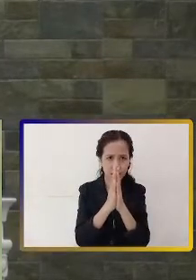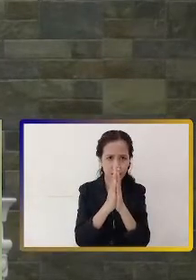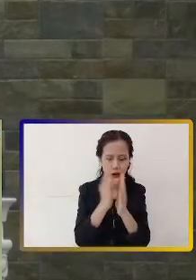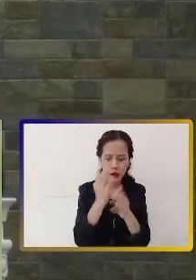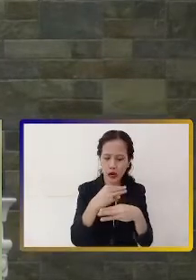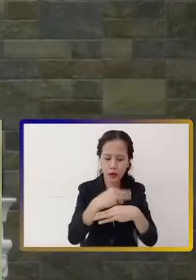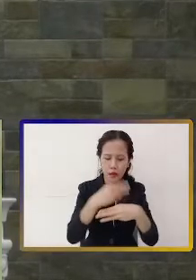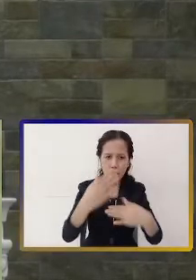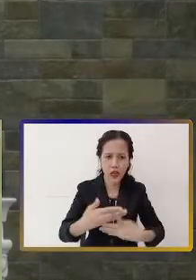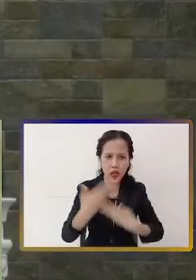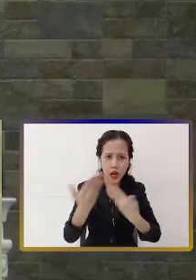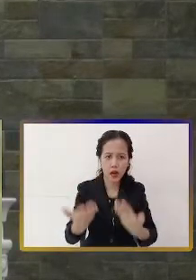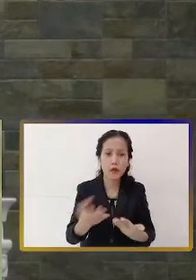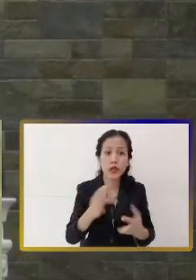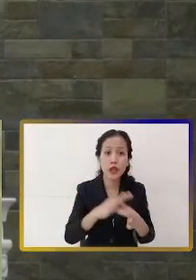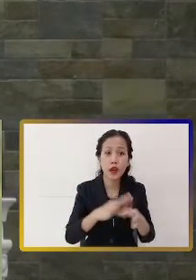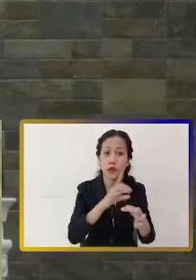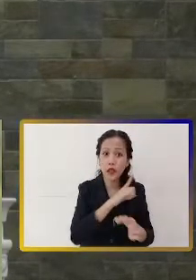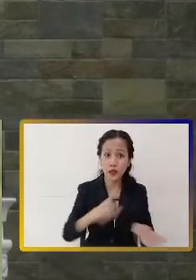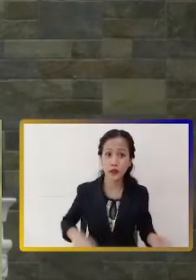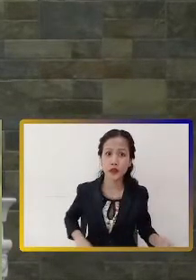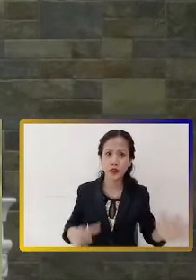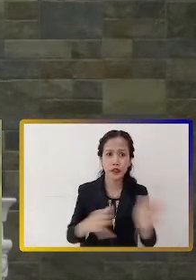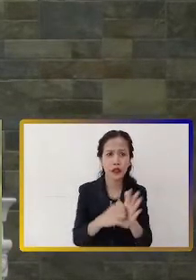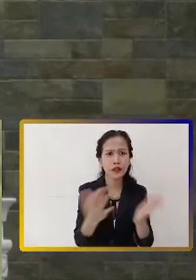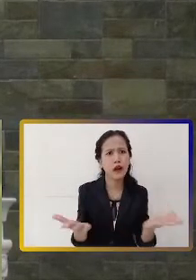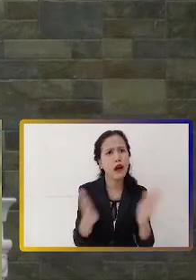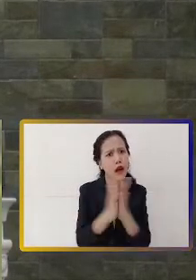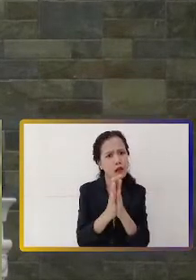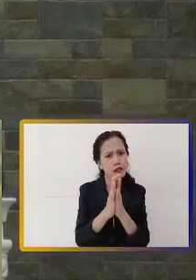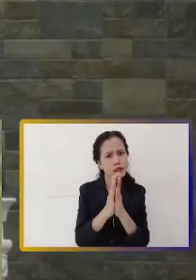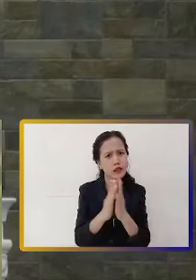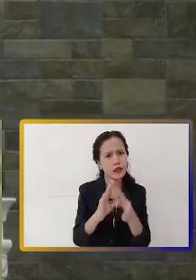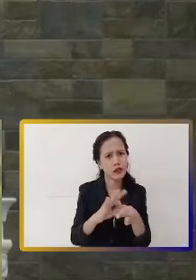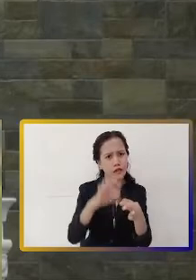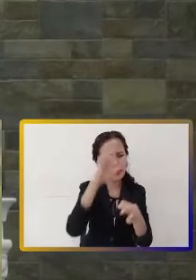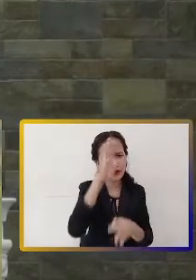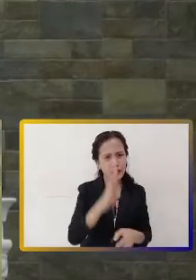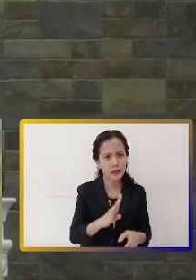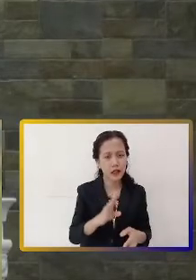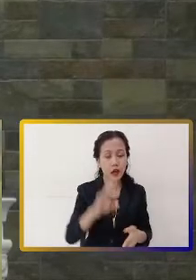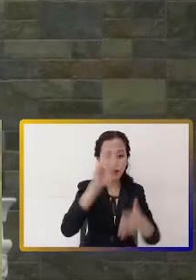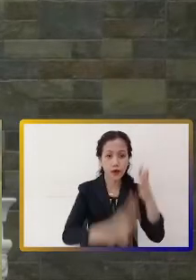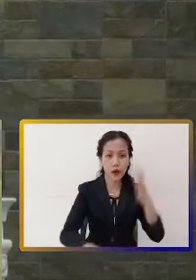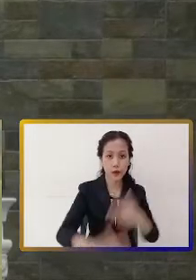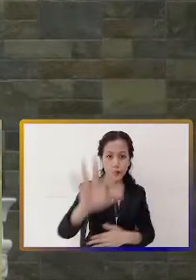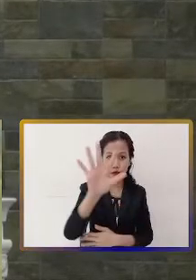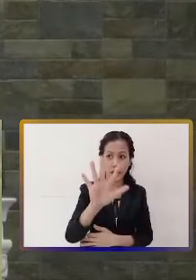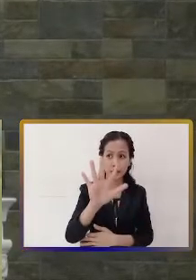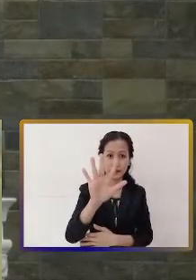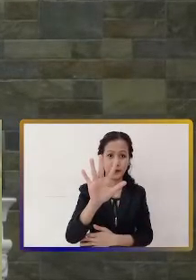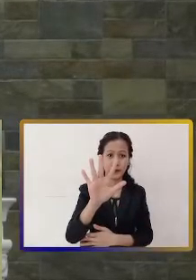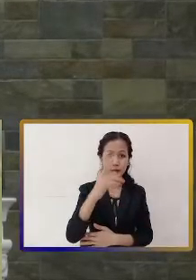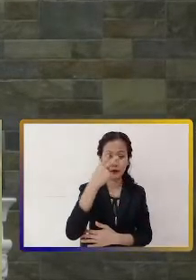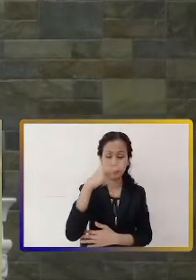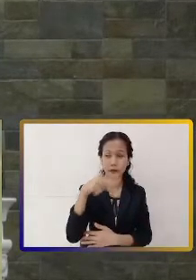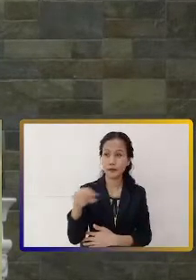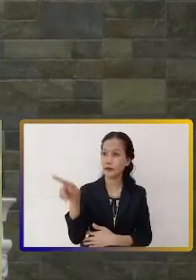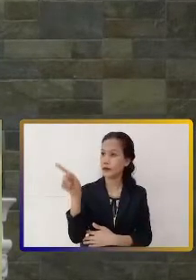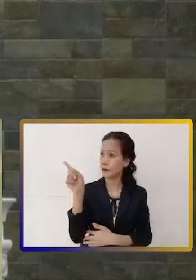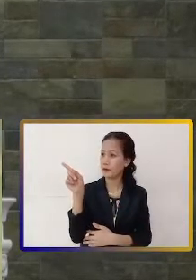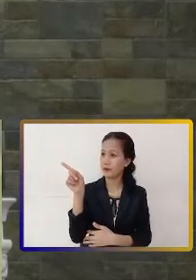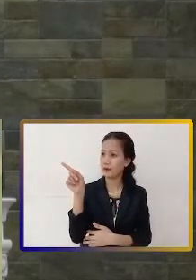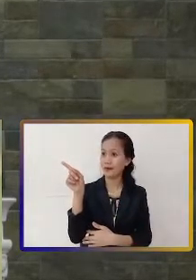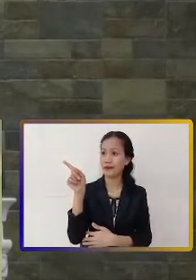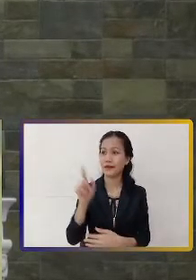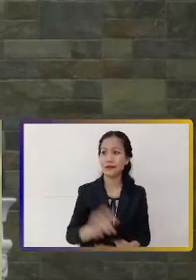had asked this thing. In verse number 5, ang sabi sa kanya ng Panginoon, ask what I shall